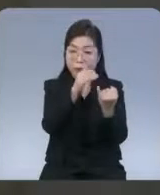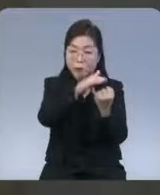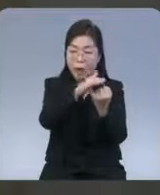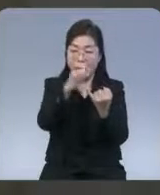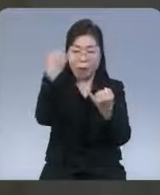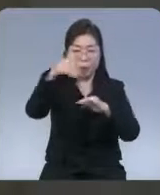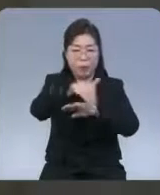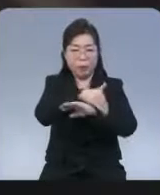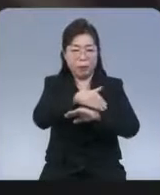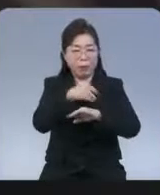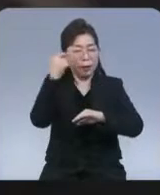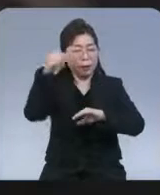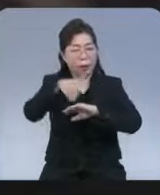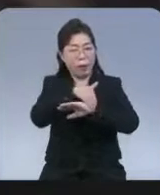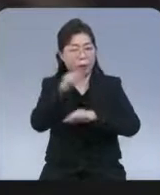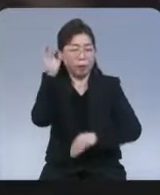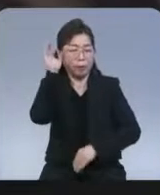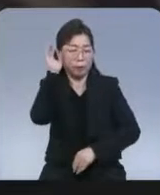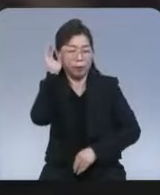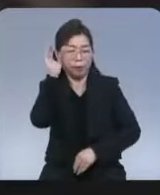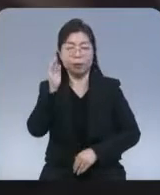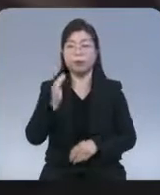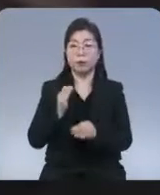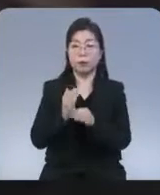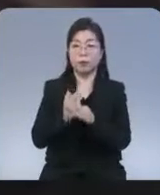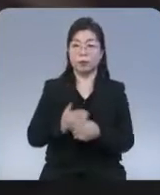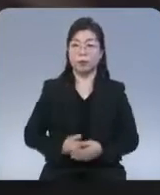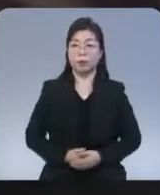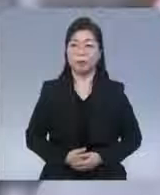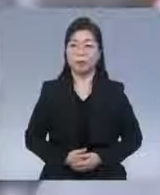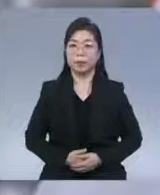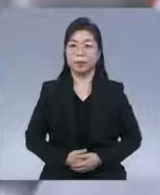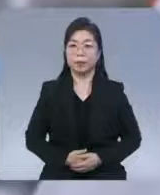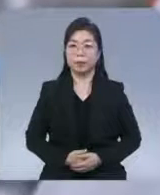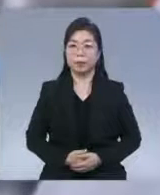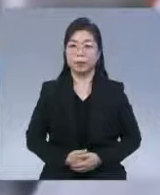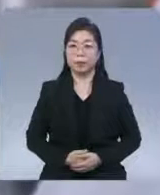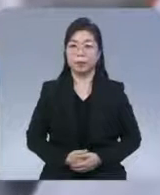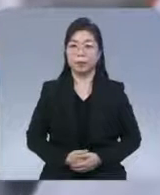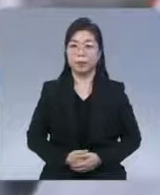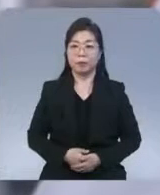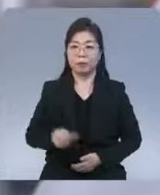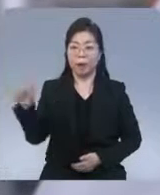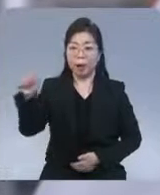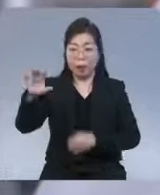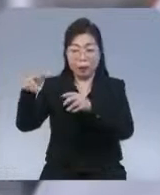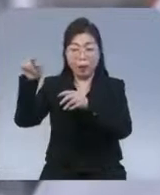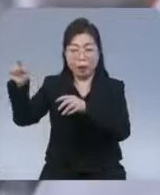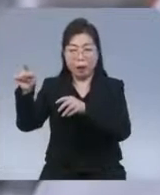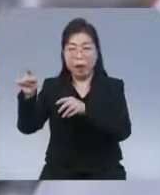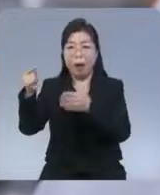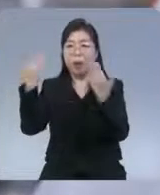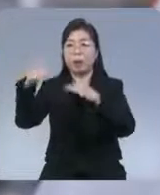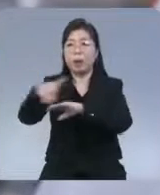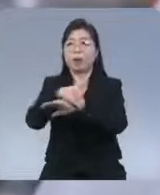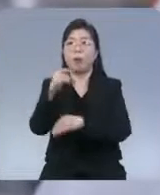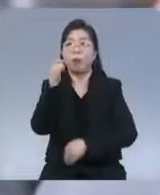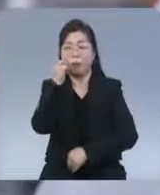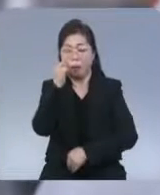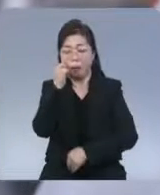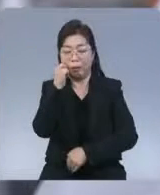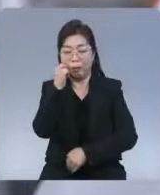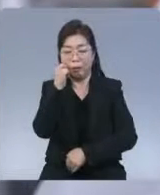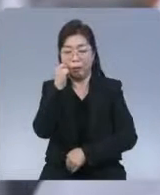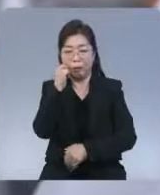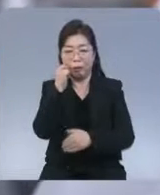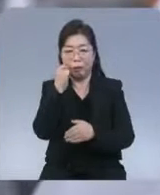gadis berkata bahwa ketika berlatih jika jilbab yang dikenakannya terlepas maka dia mengenakan Bali dan tetap berfokus pada apa yang